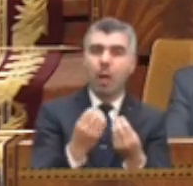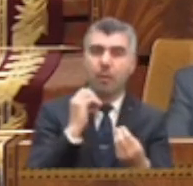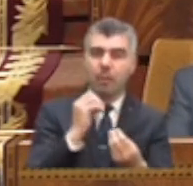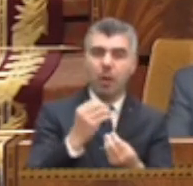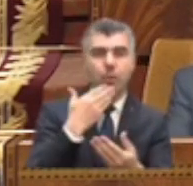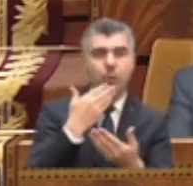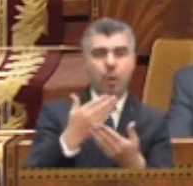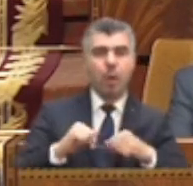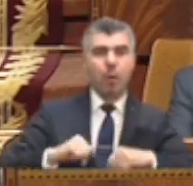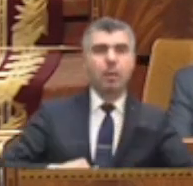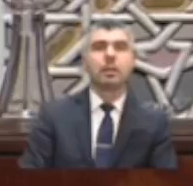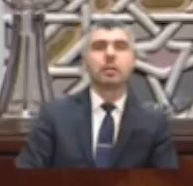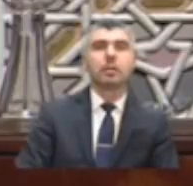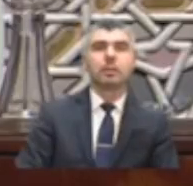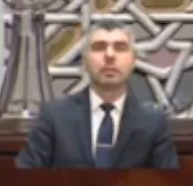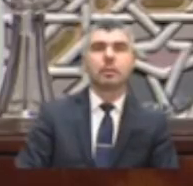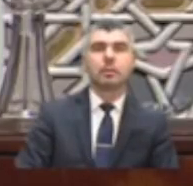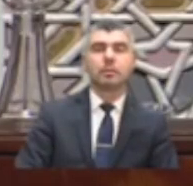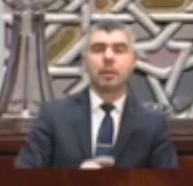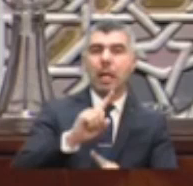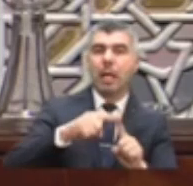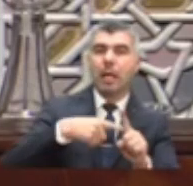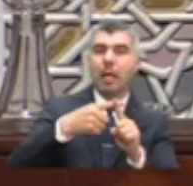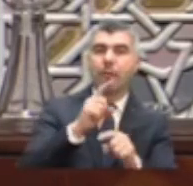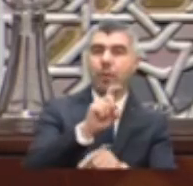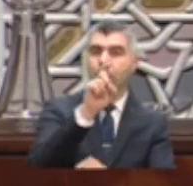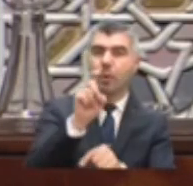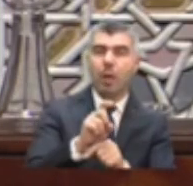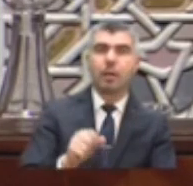الوزير. هل من تعقيب إضافي؟